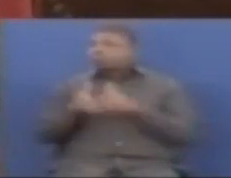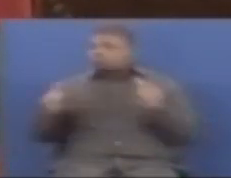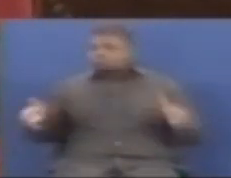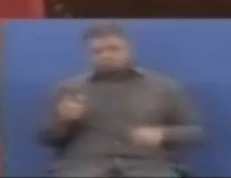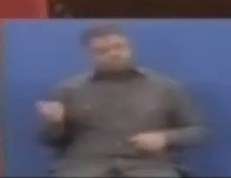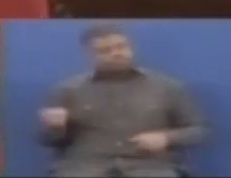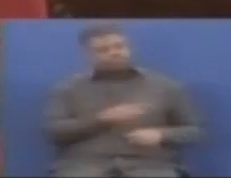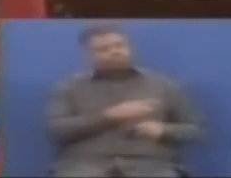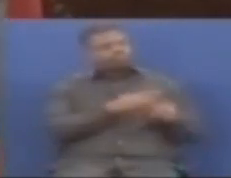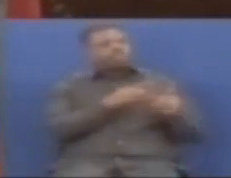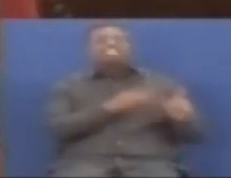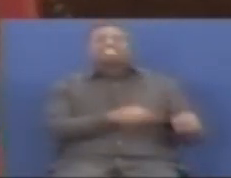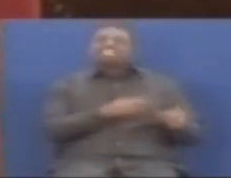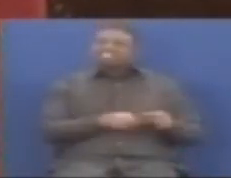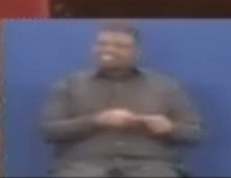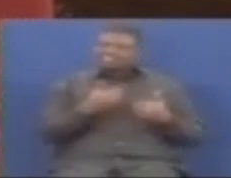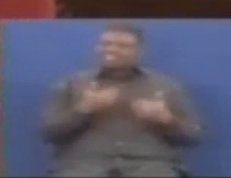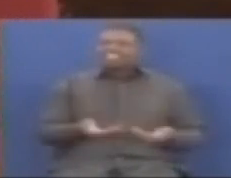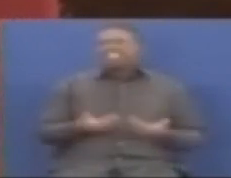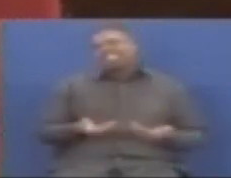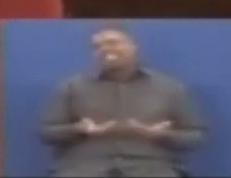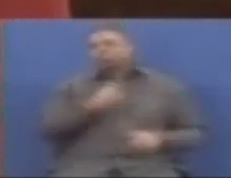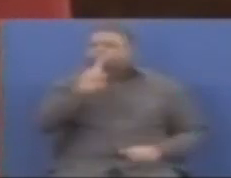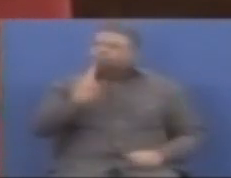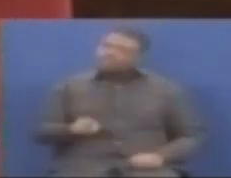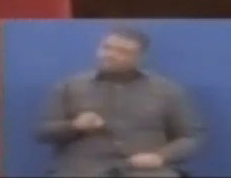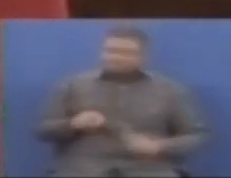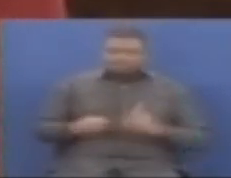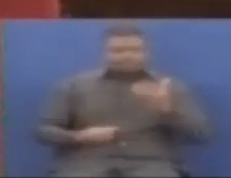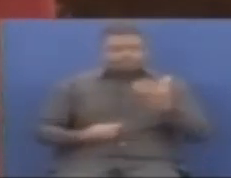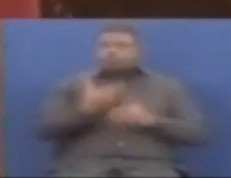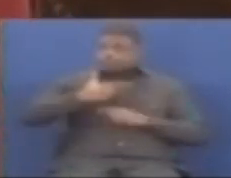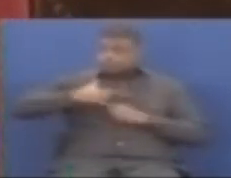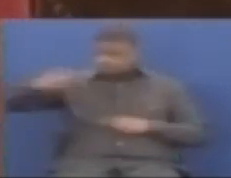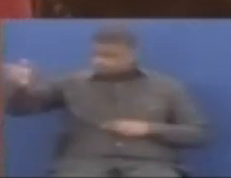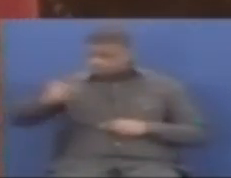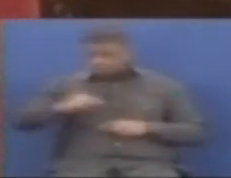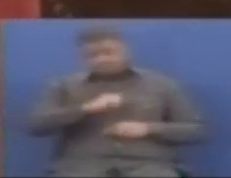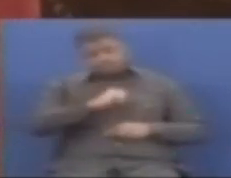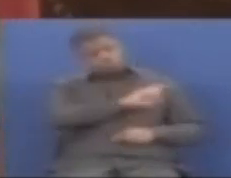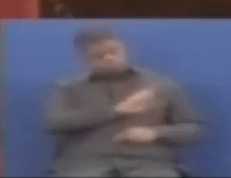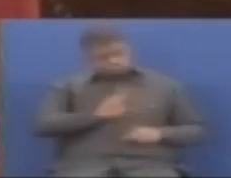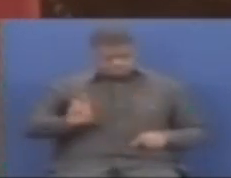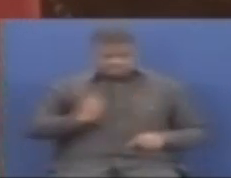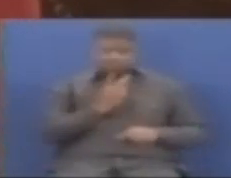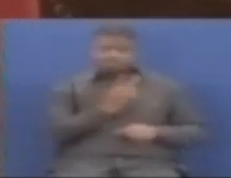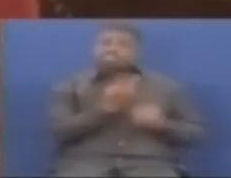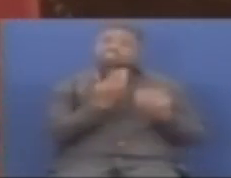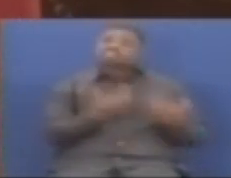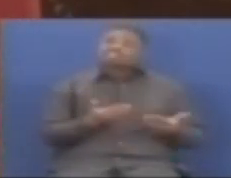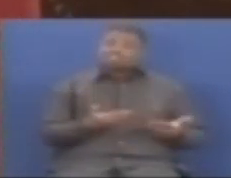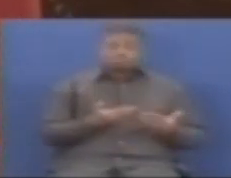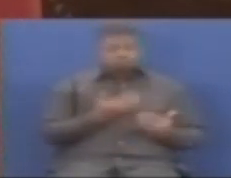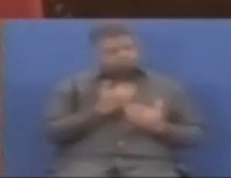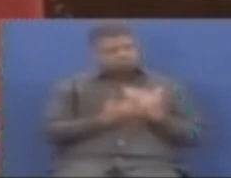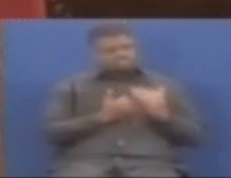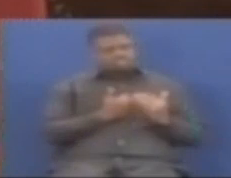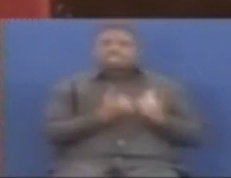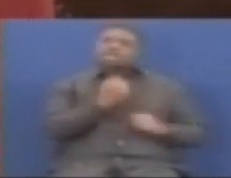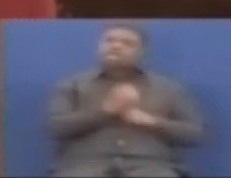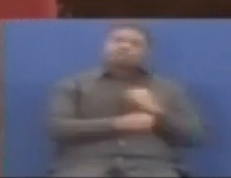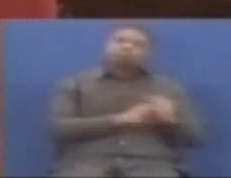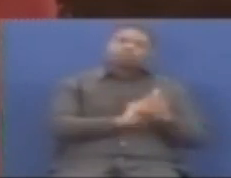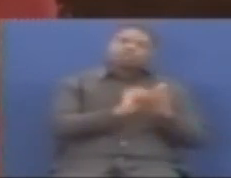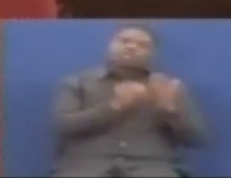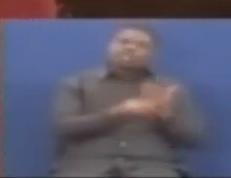ukielekea wilayani Masasi. Sasa swali, toka umeondoka takriban ni wiki mbili sasa, unaweza kutueleza ni hatua gani na